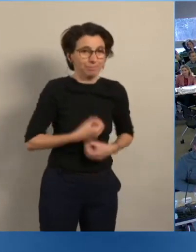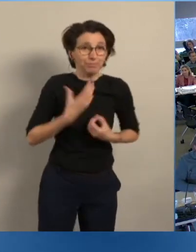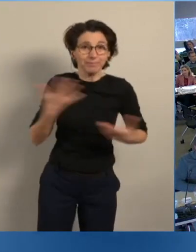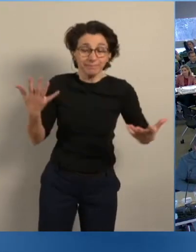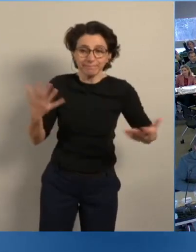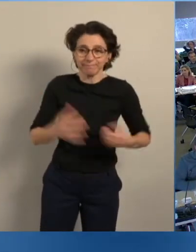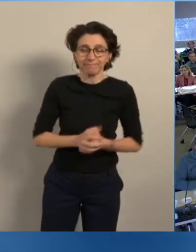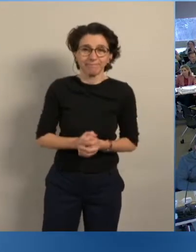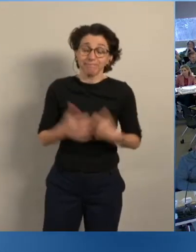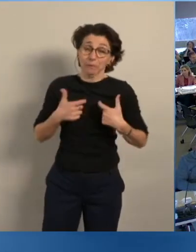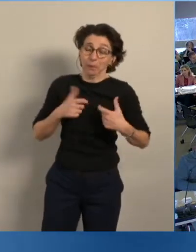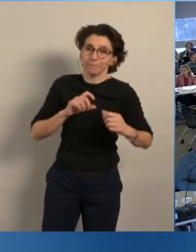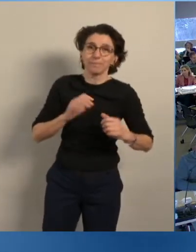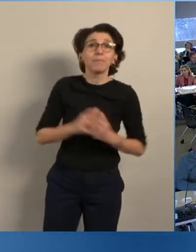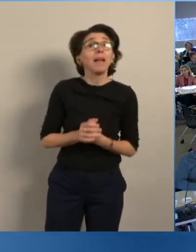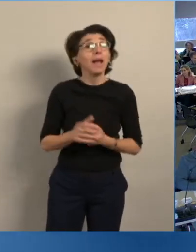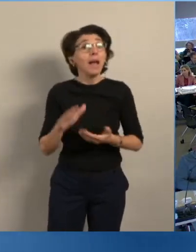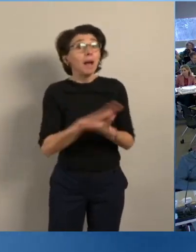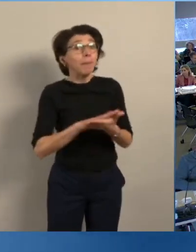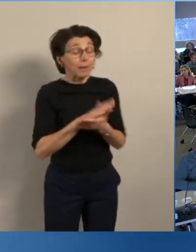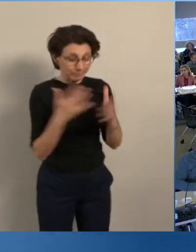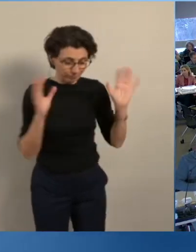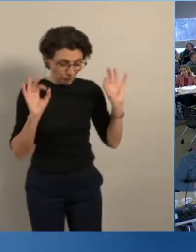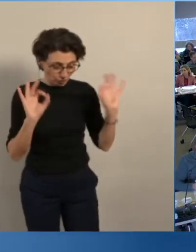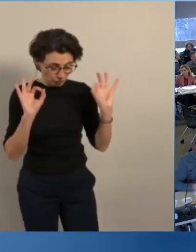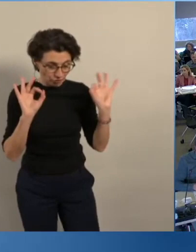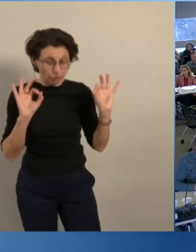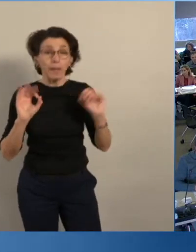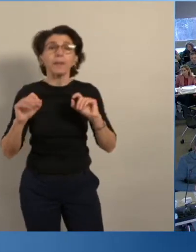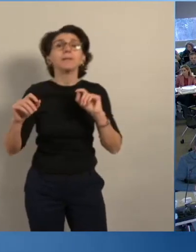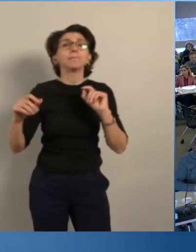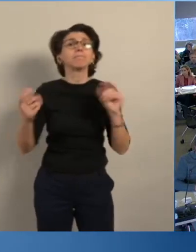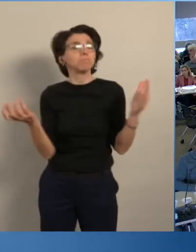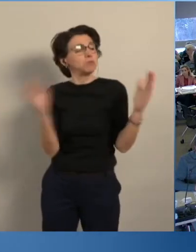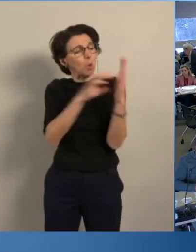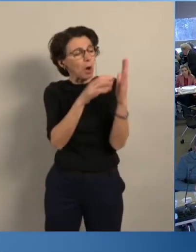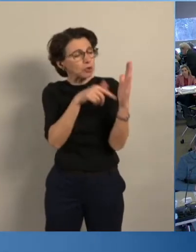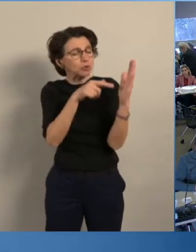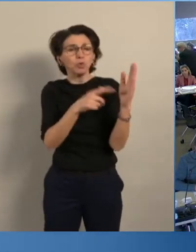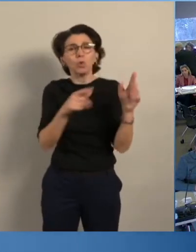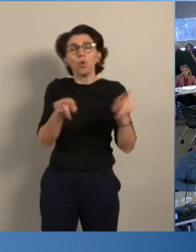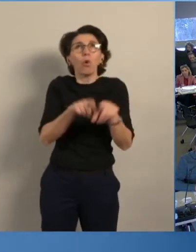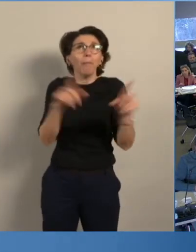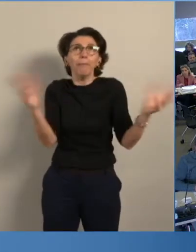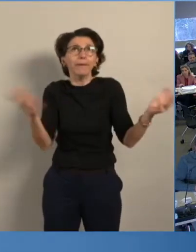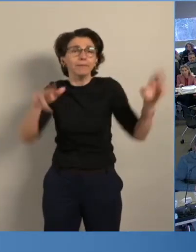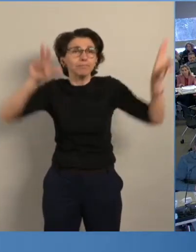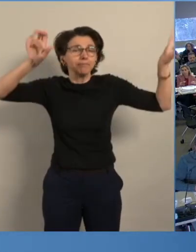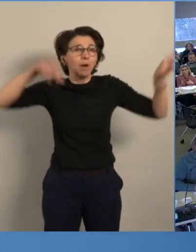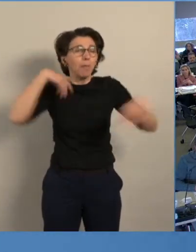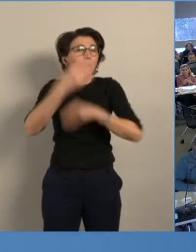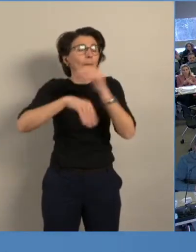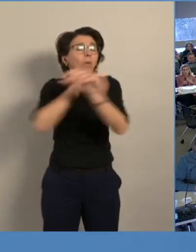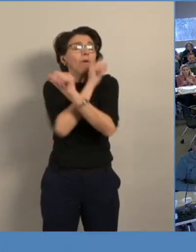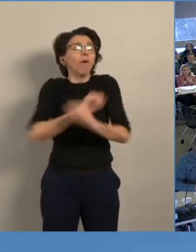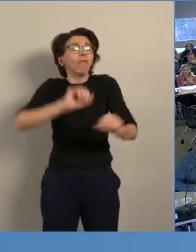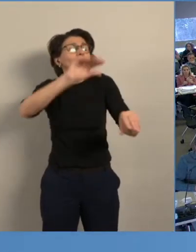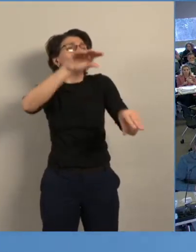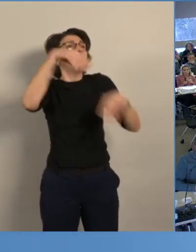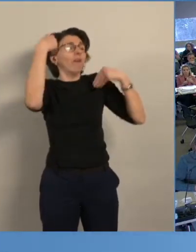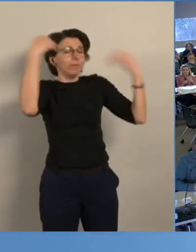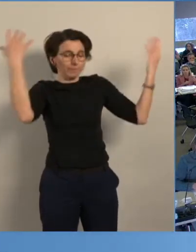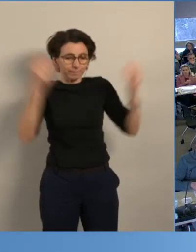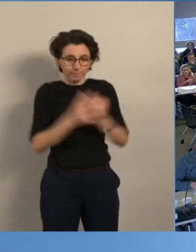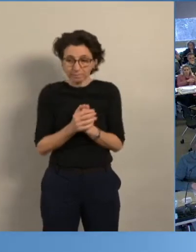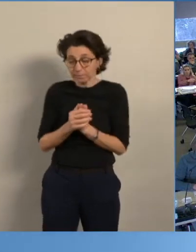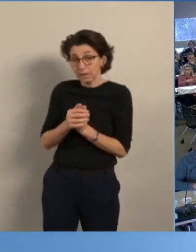Alors, oui, pardon, dans cette délibération, vous nous vendez un monde extraordinaire. Cécile Sénatiempo vient de